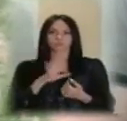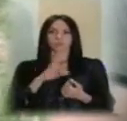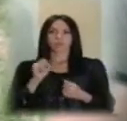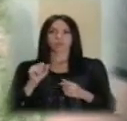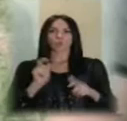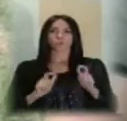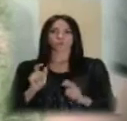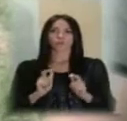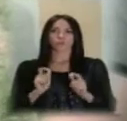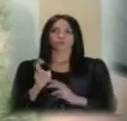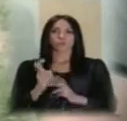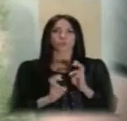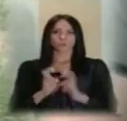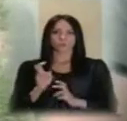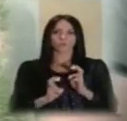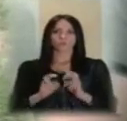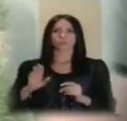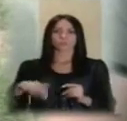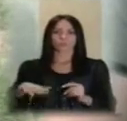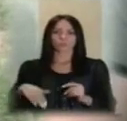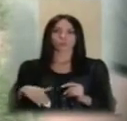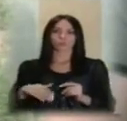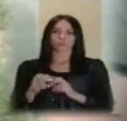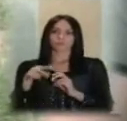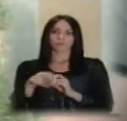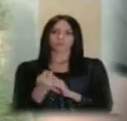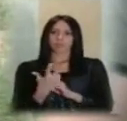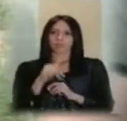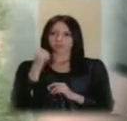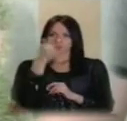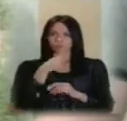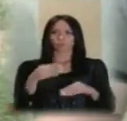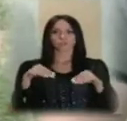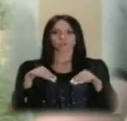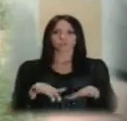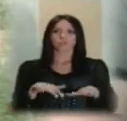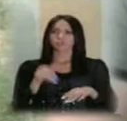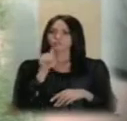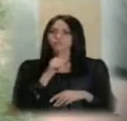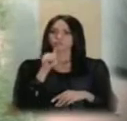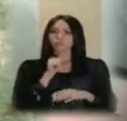промисловості. Потім в 13-му році вирішив спробувати віддати, як